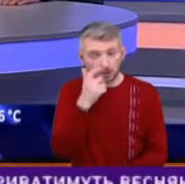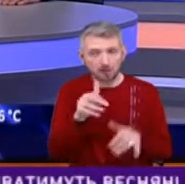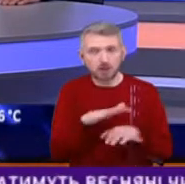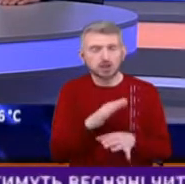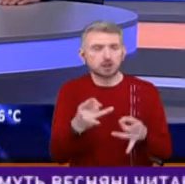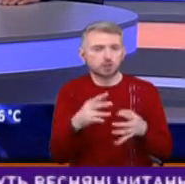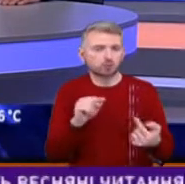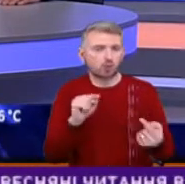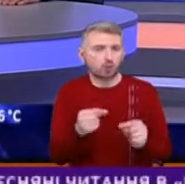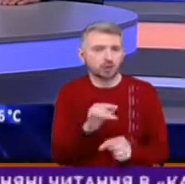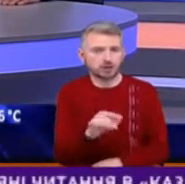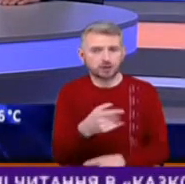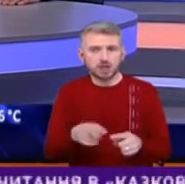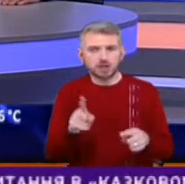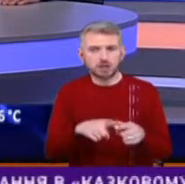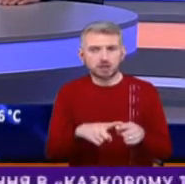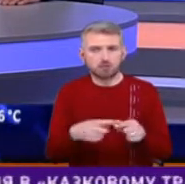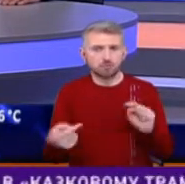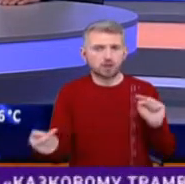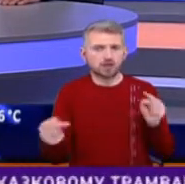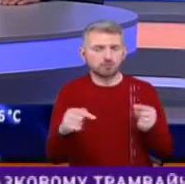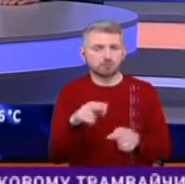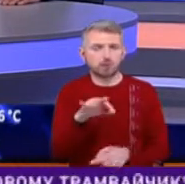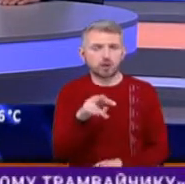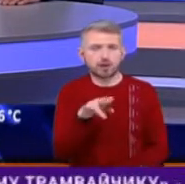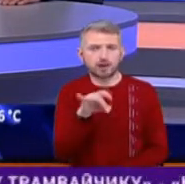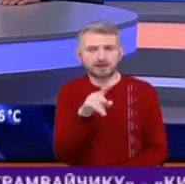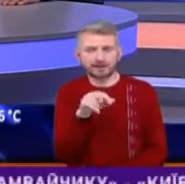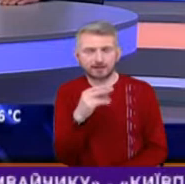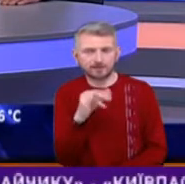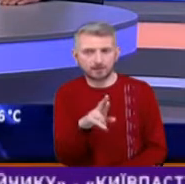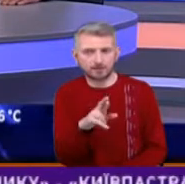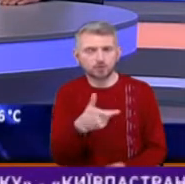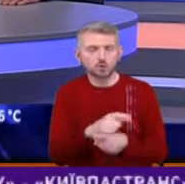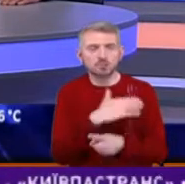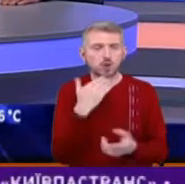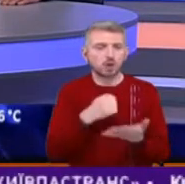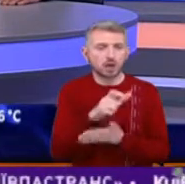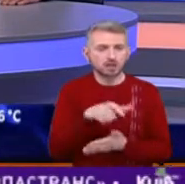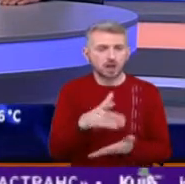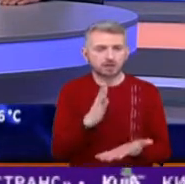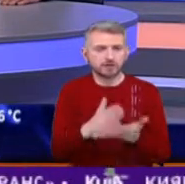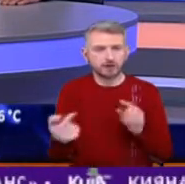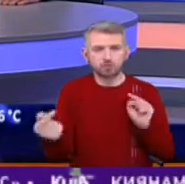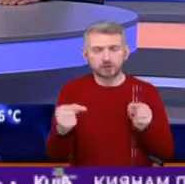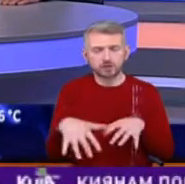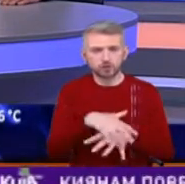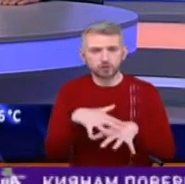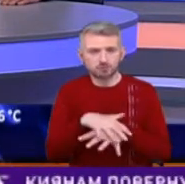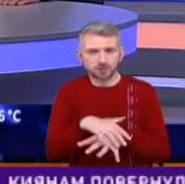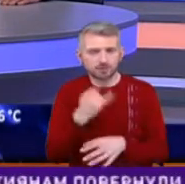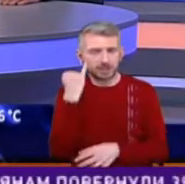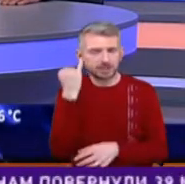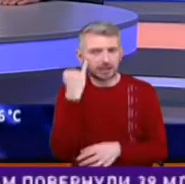просто контр. Це поляризація, да? Тобто у дуже багатьох і кандидатів є поляризація суспільства, тобто ідеї,